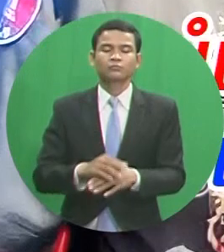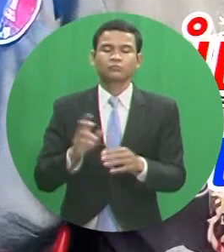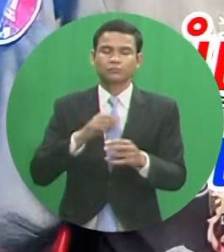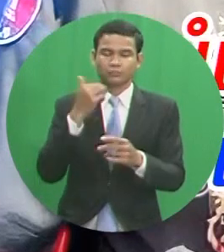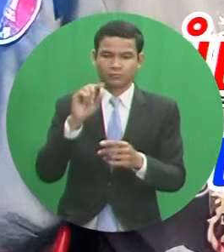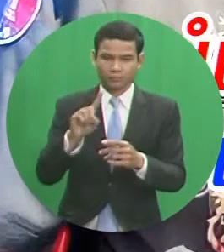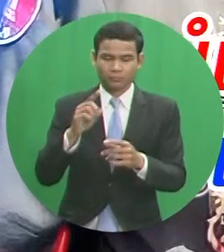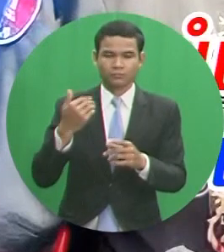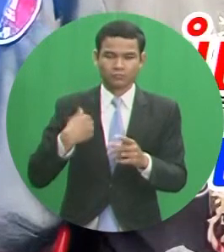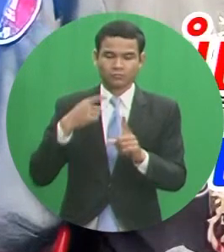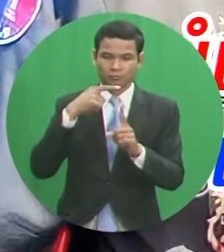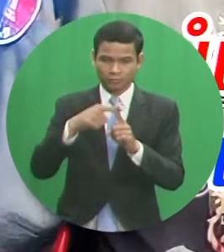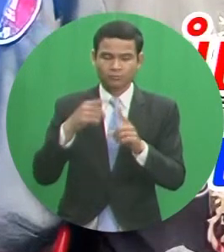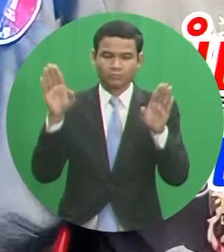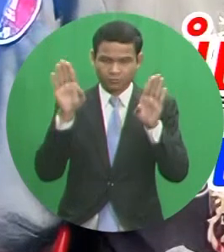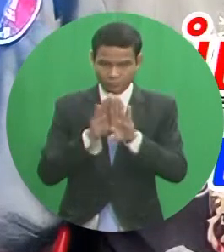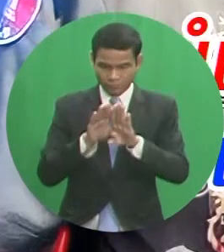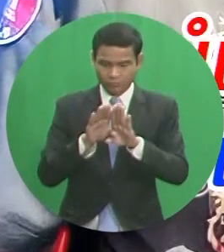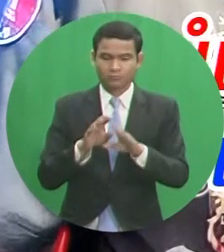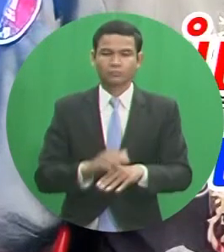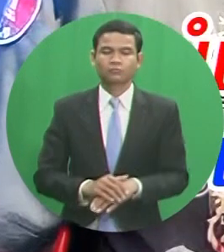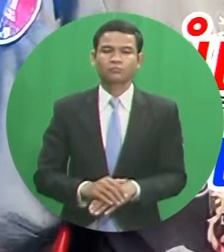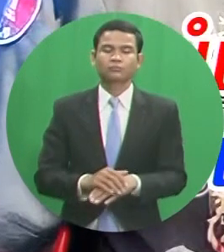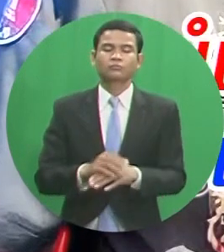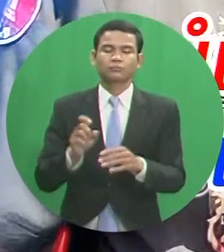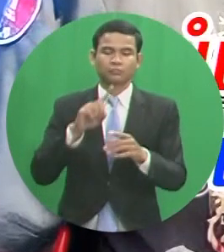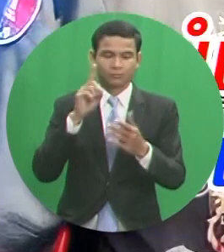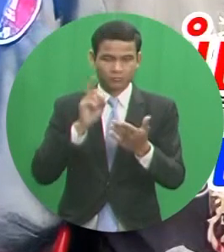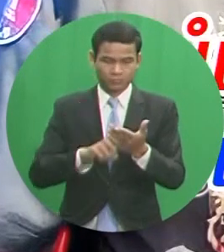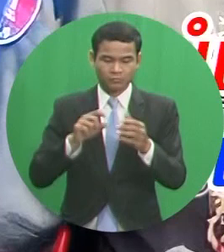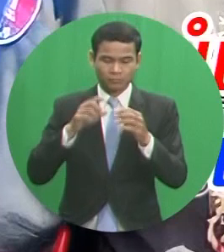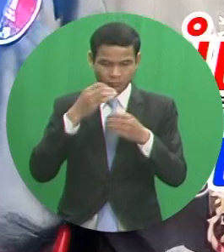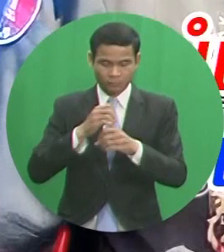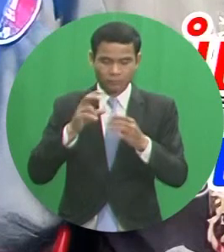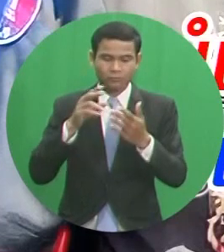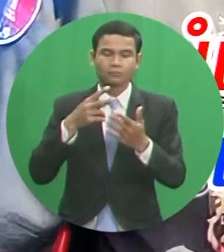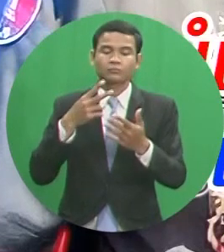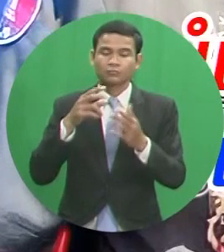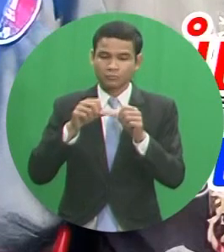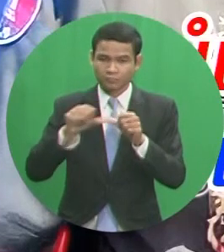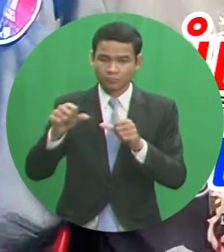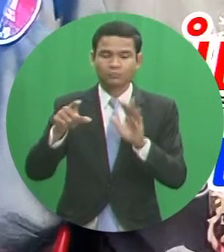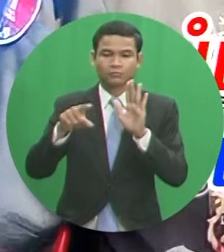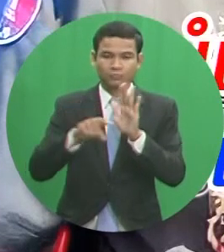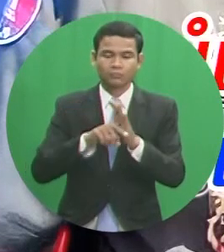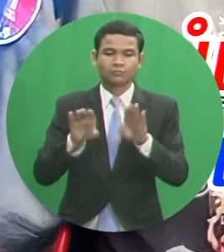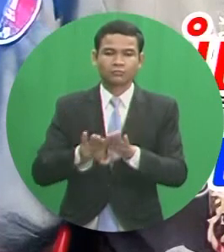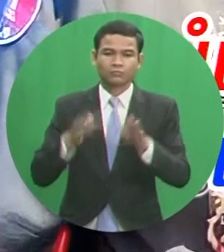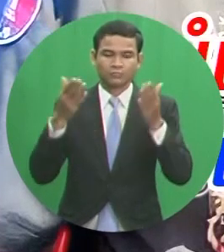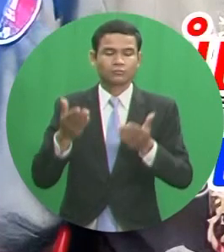ទី1មានវិជ្ជមានយើងបិទតេស្តបន្តគឺអវិជ្ជមានយើងត្រូវបើក